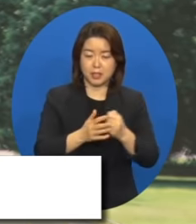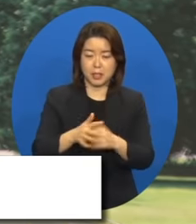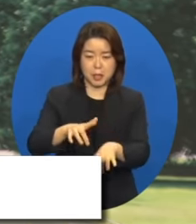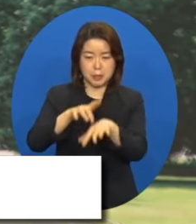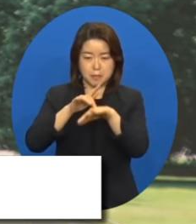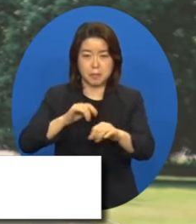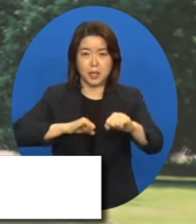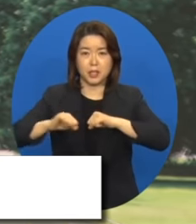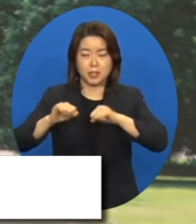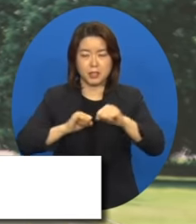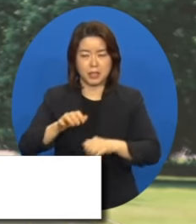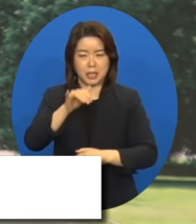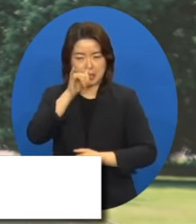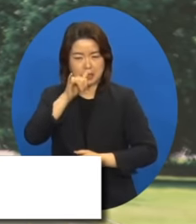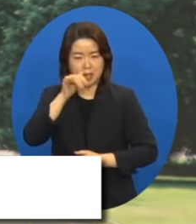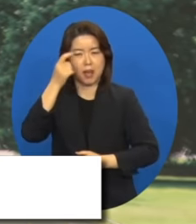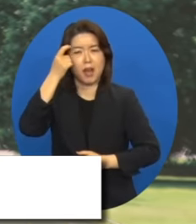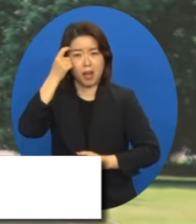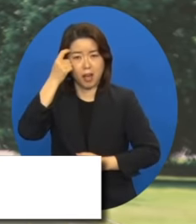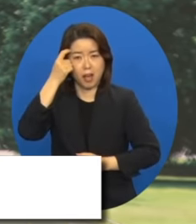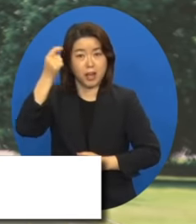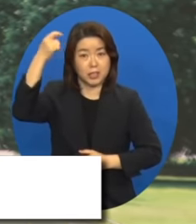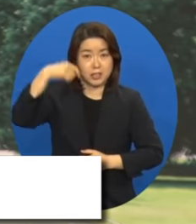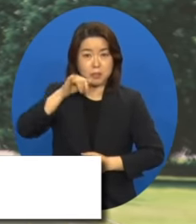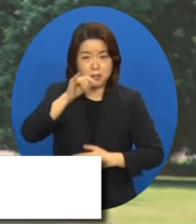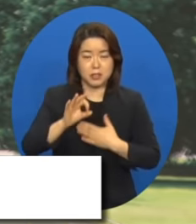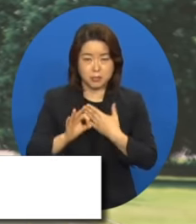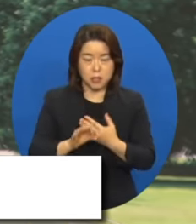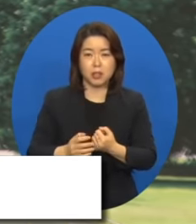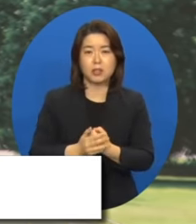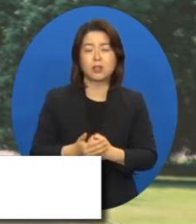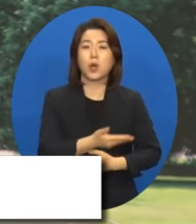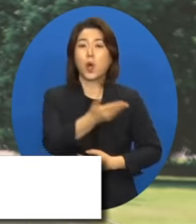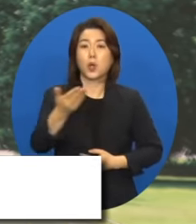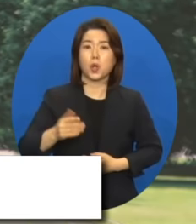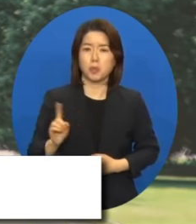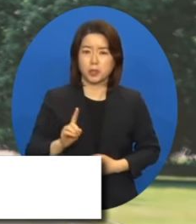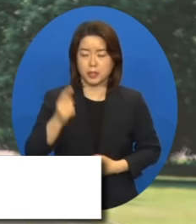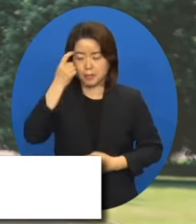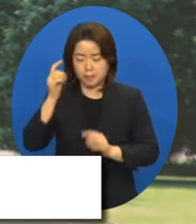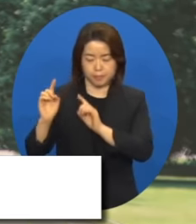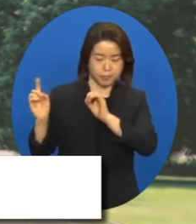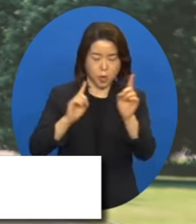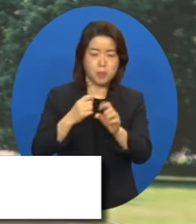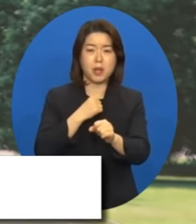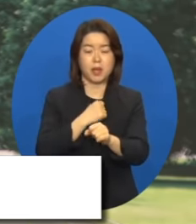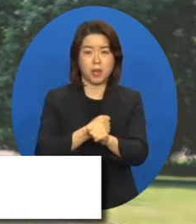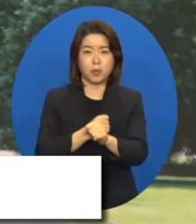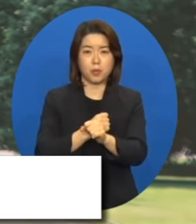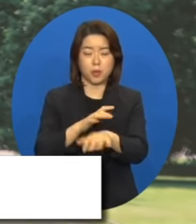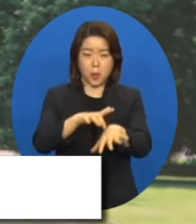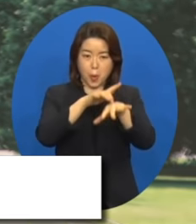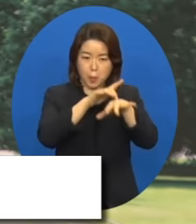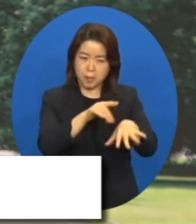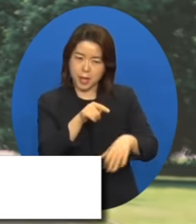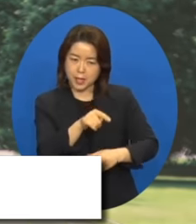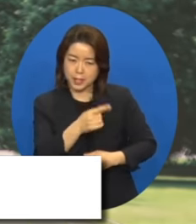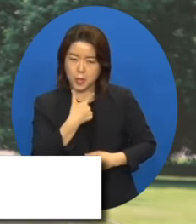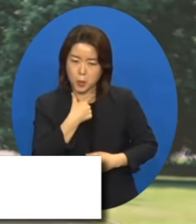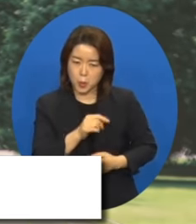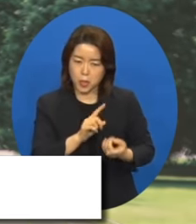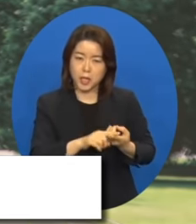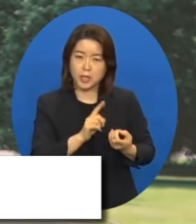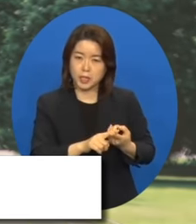역사가 있구나 그런 느낌이 오면 그러면 여러분들은 정신 똑바로 차리고 마귀가